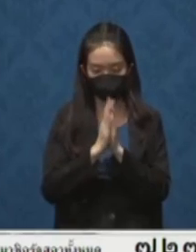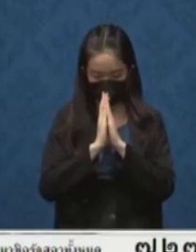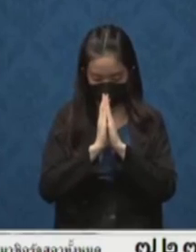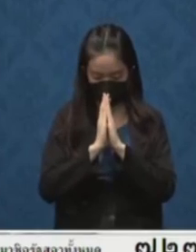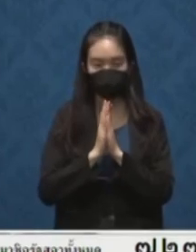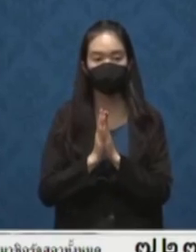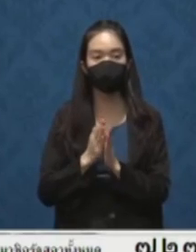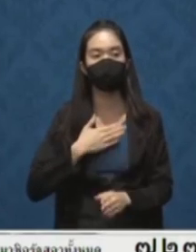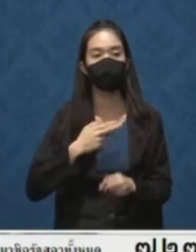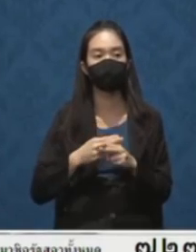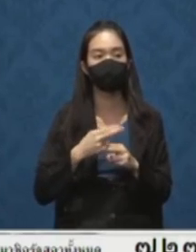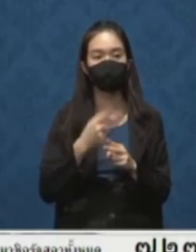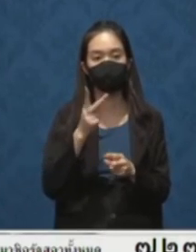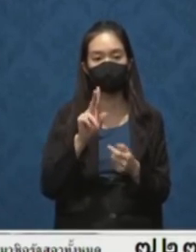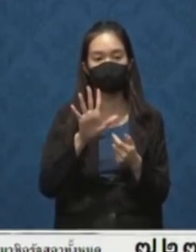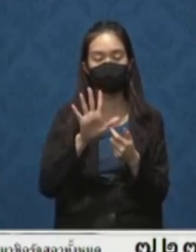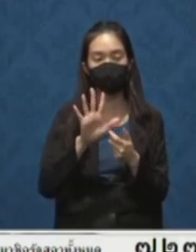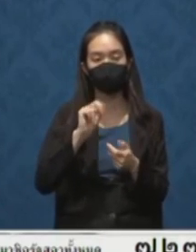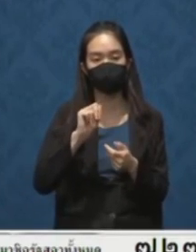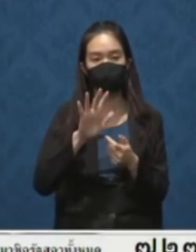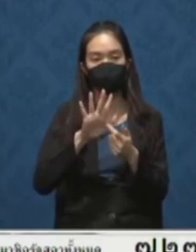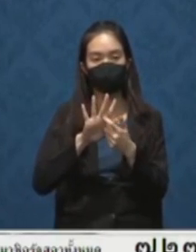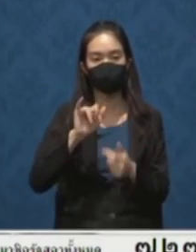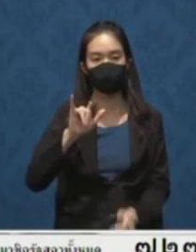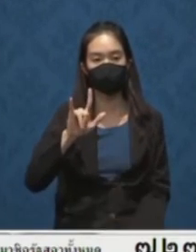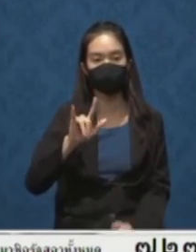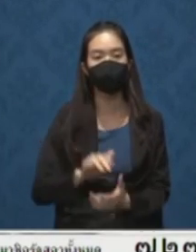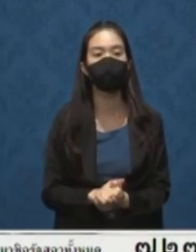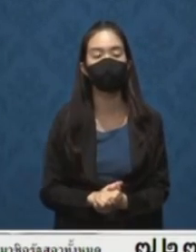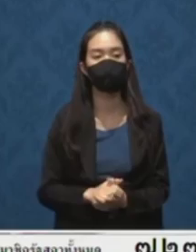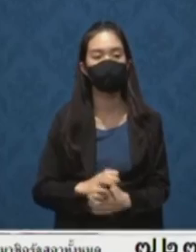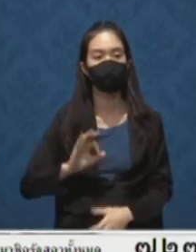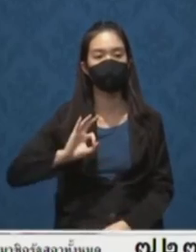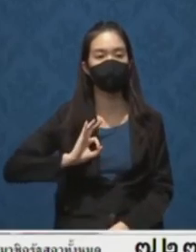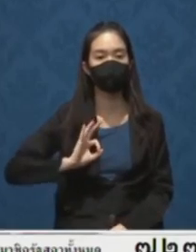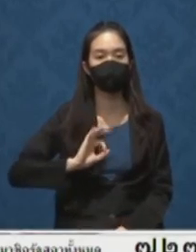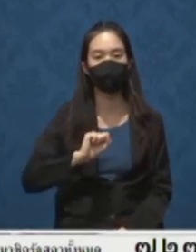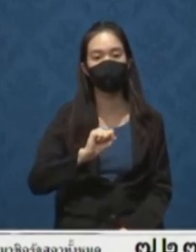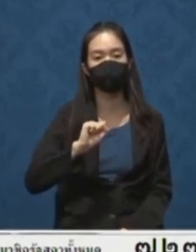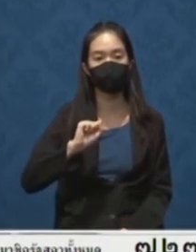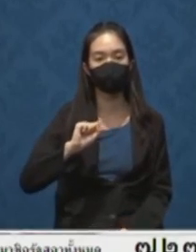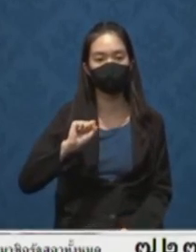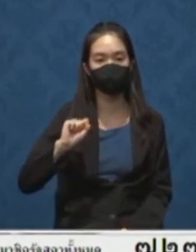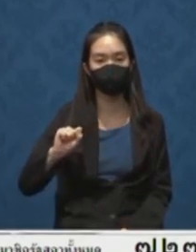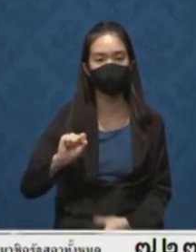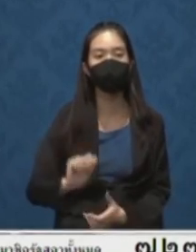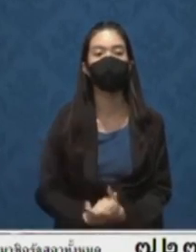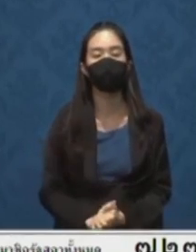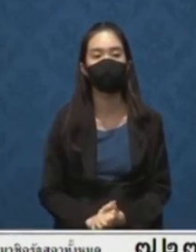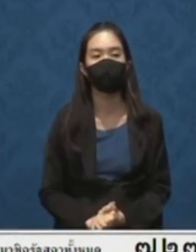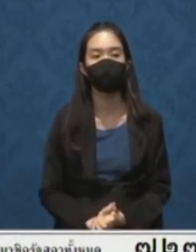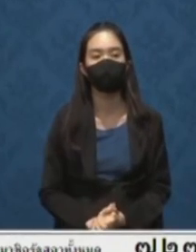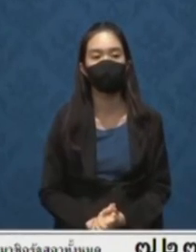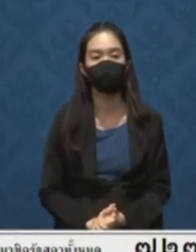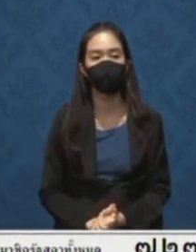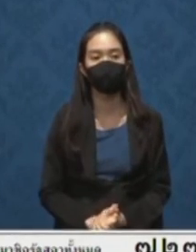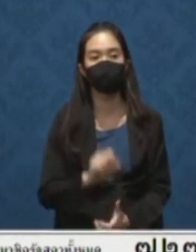ผมคำนูนสิทธิสมาร สมาชิกวิทธษภาในฐาณสมาชิกรัฐษภานะครับ